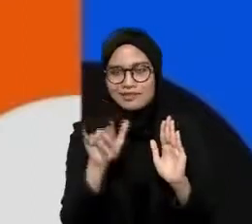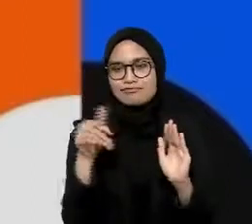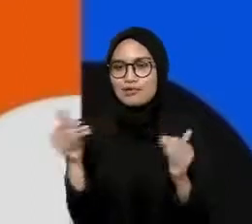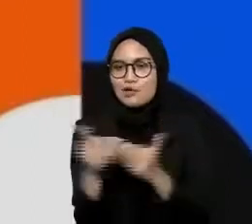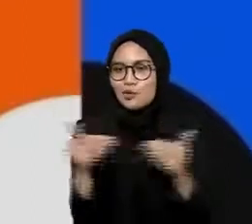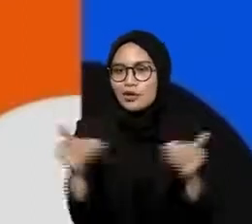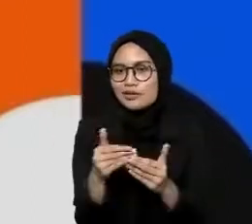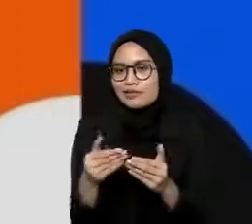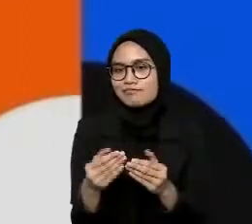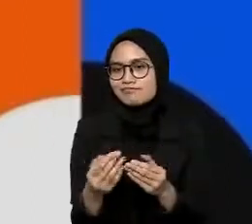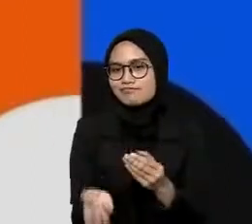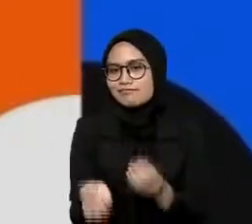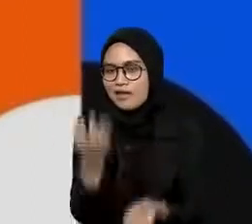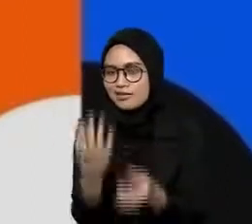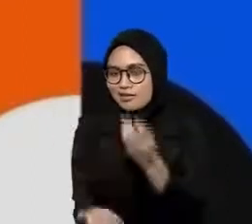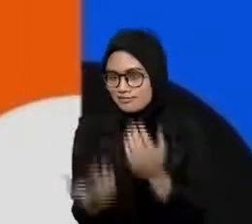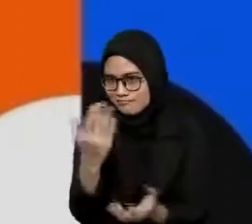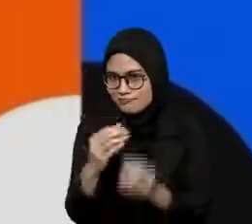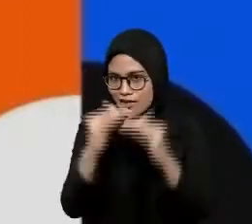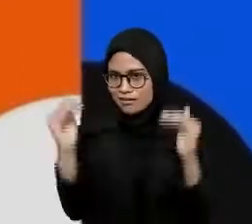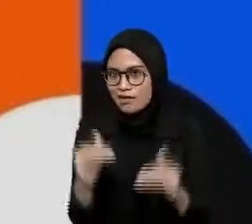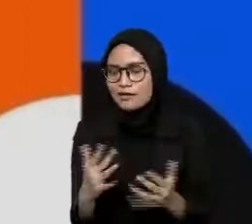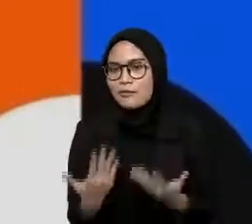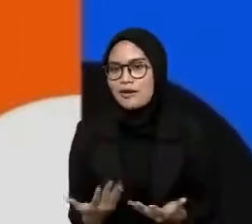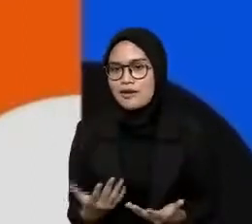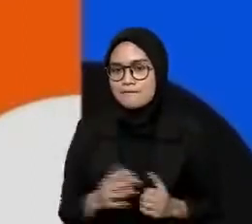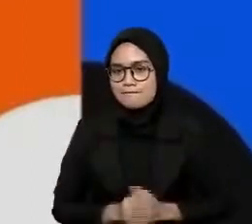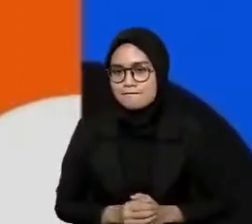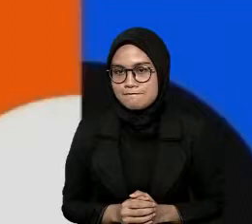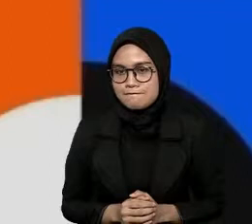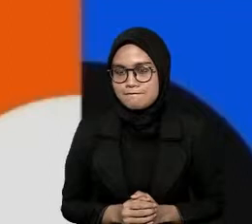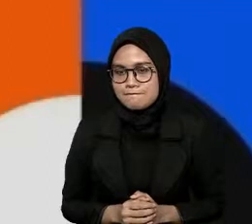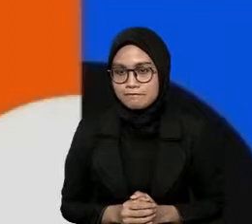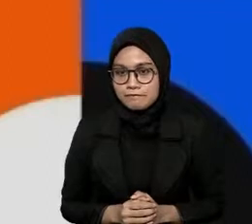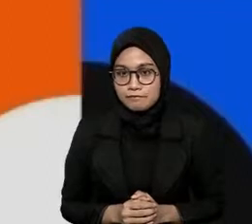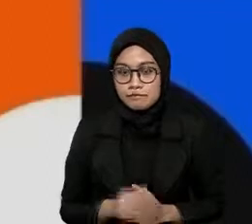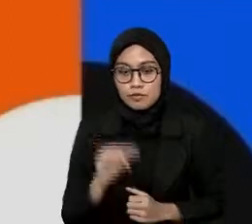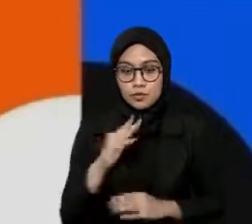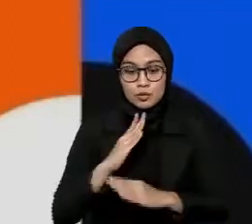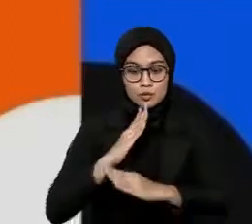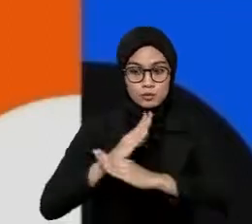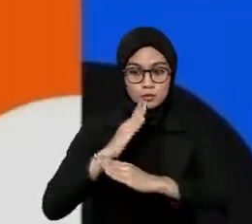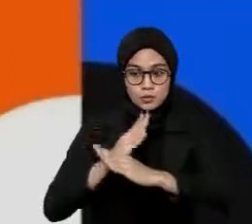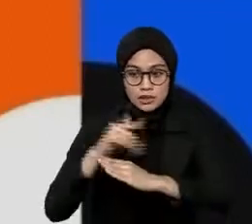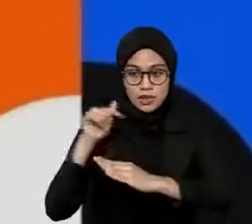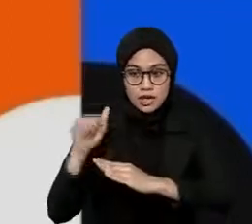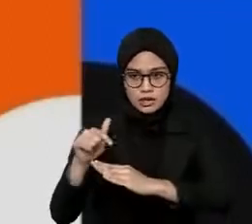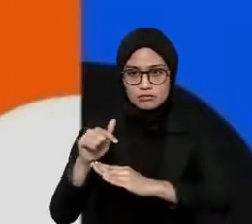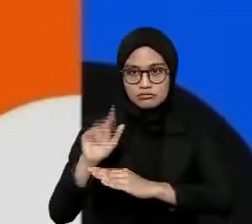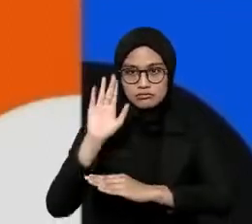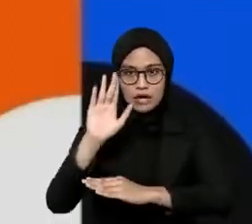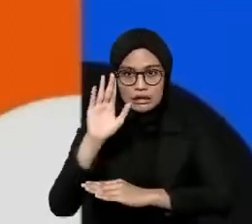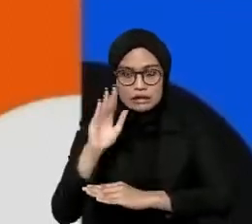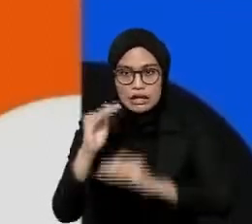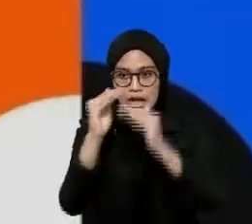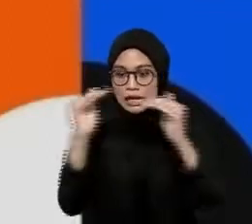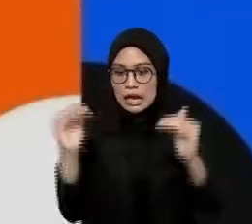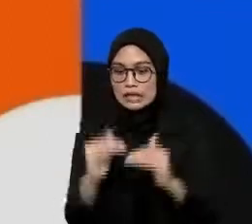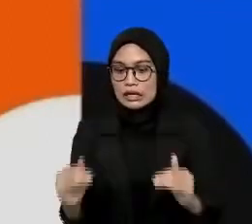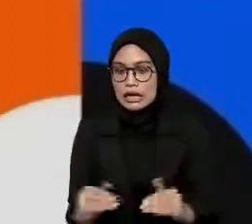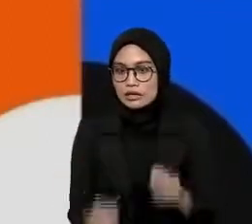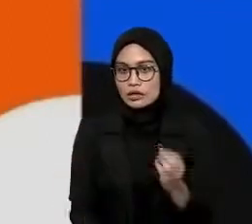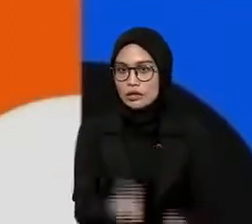transportasi tadi. Oleh karena itu, rekan-rekan media mengantisipasi kecenderungan mobilitas masyarakat di saat Nataru yang